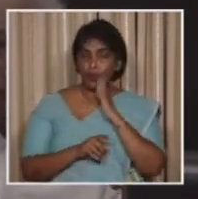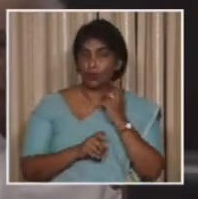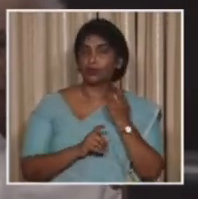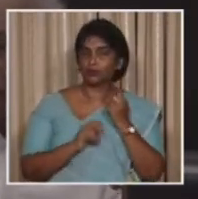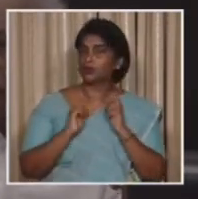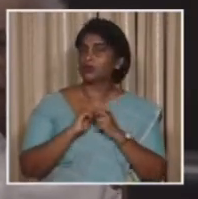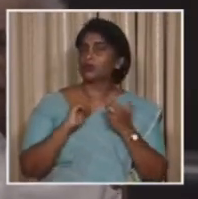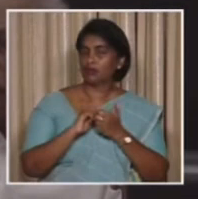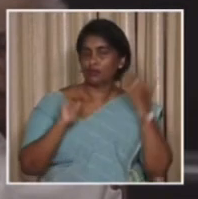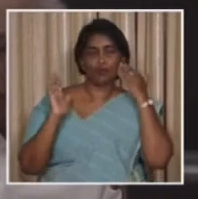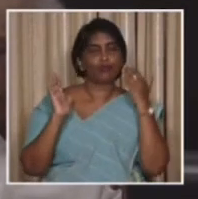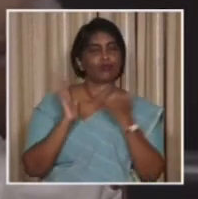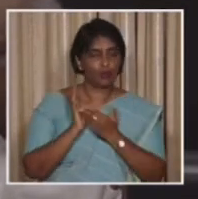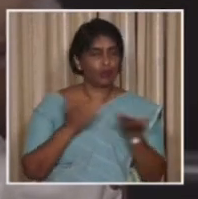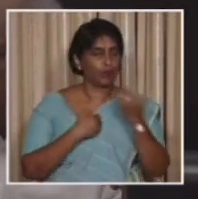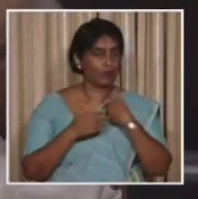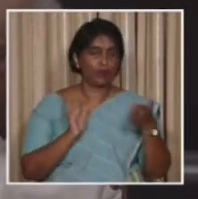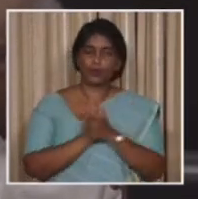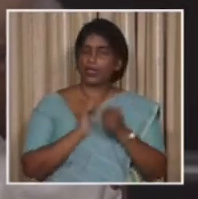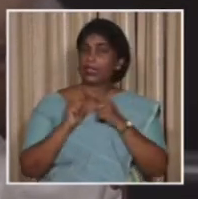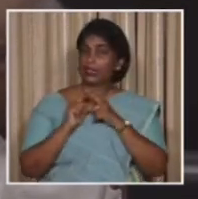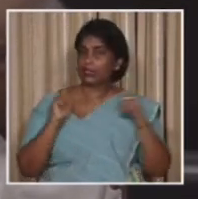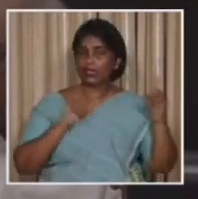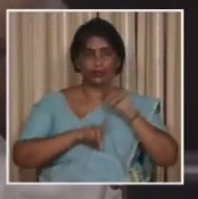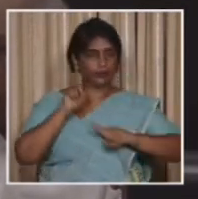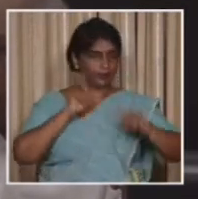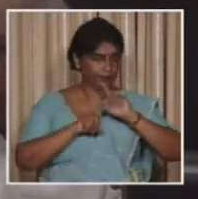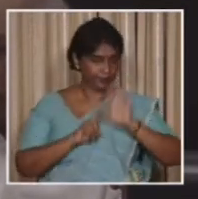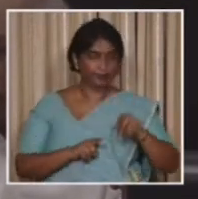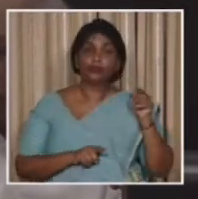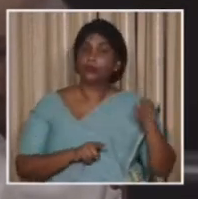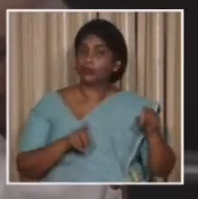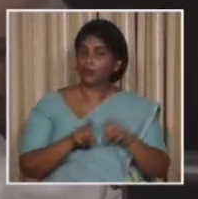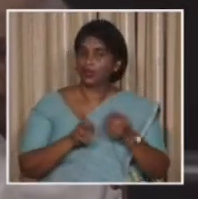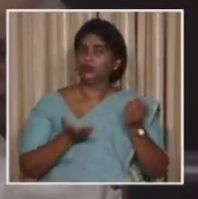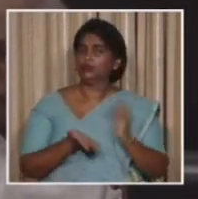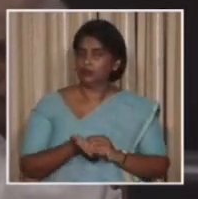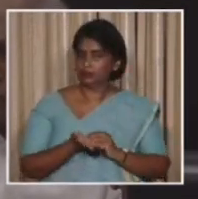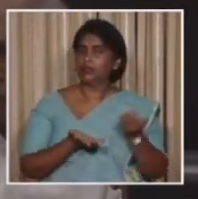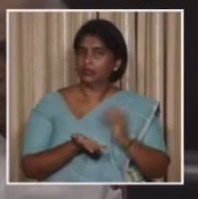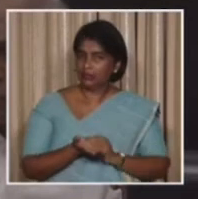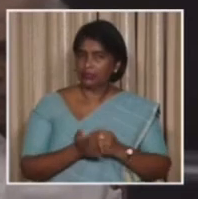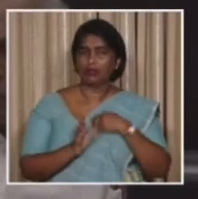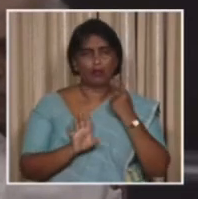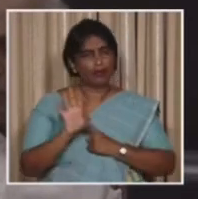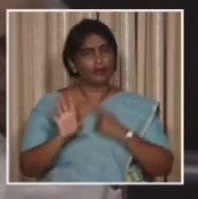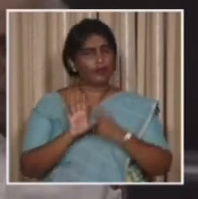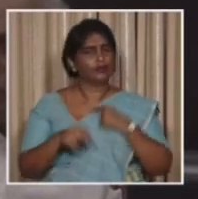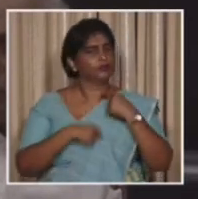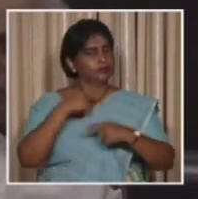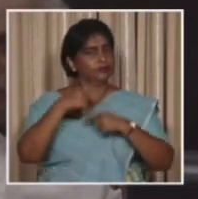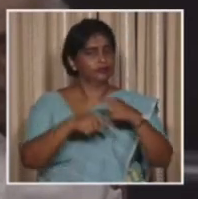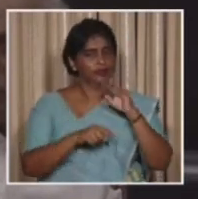විනිමය අර්බුදය පිළිබඳ අප සමග දීර්ඝ වශයෙන් සාකච්ඡා කළා. එමෙන්ම දිගින් දිගටම දශක ගණනාවක්